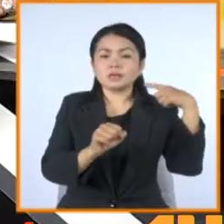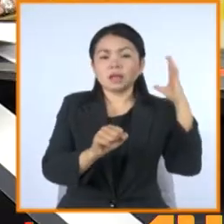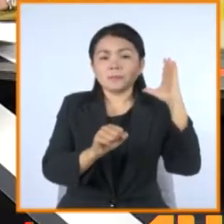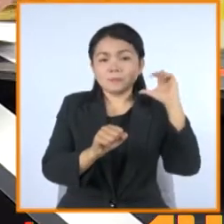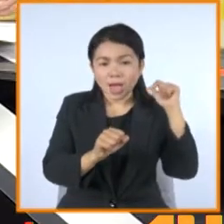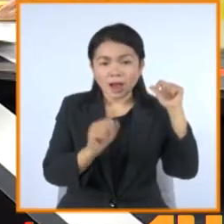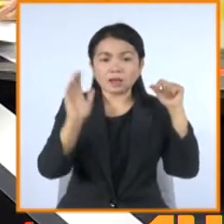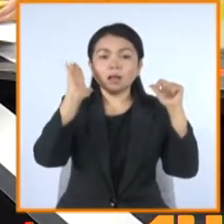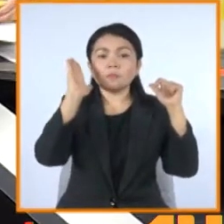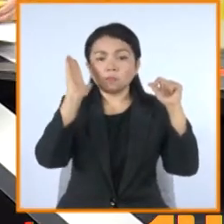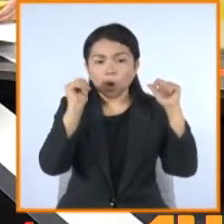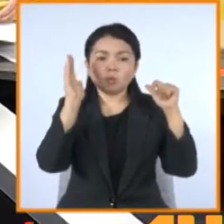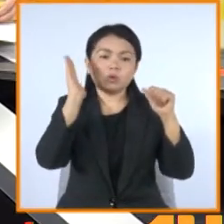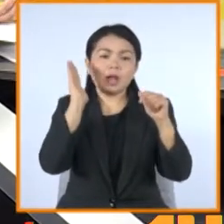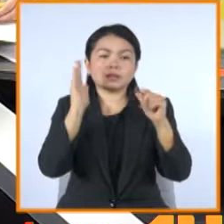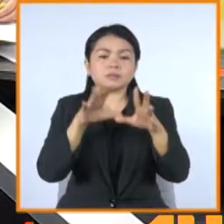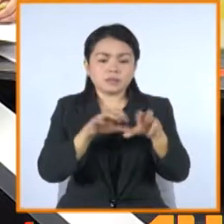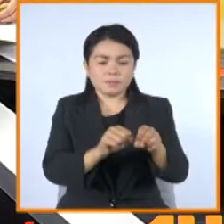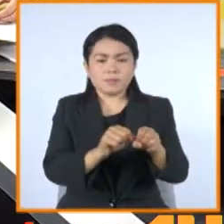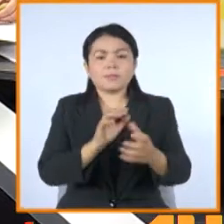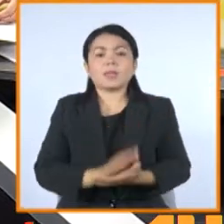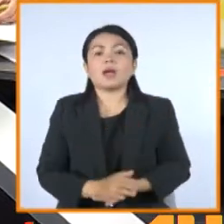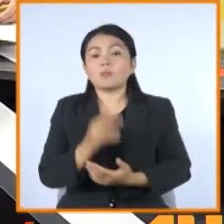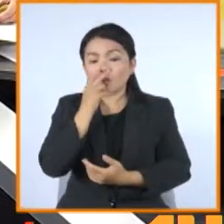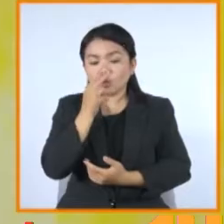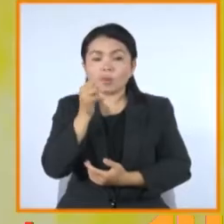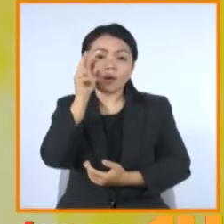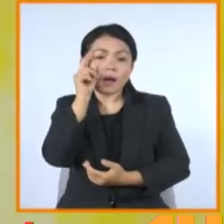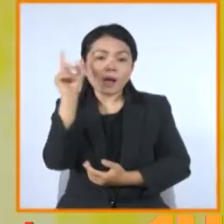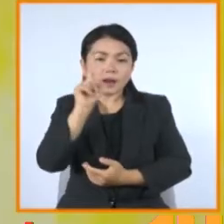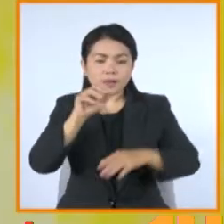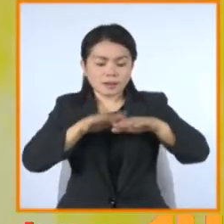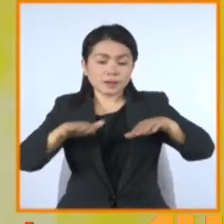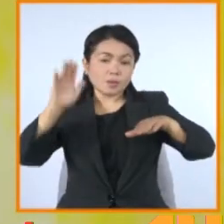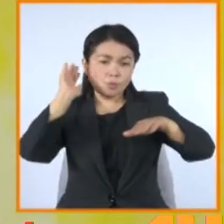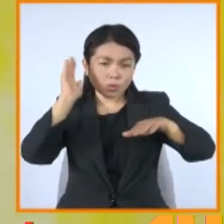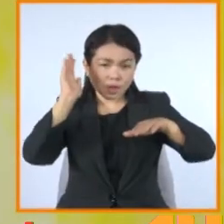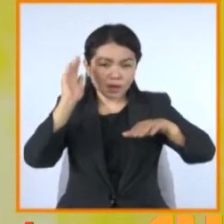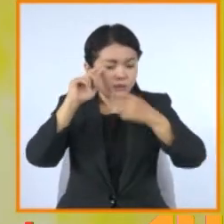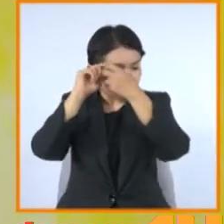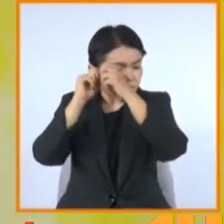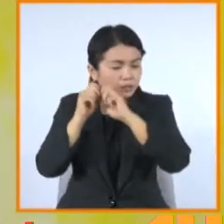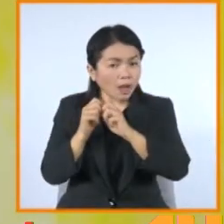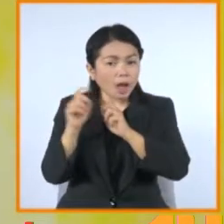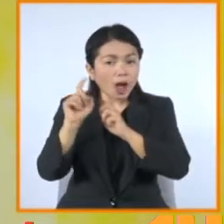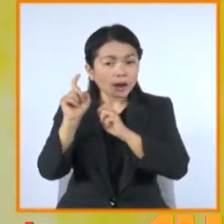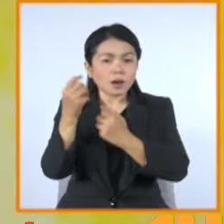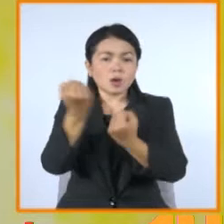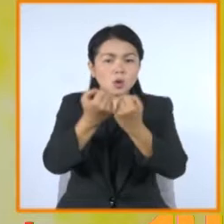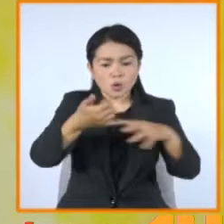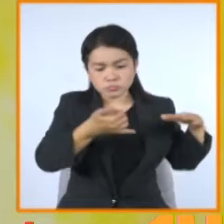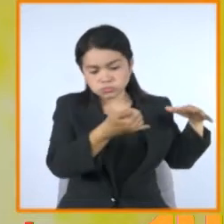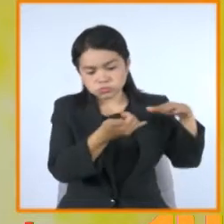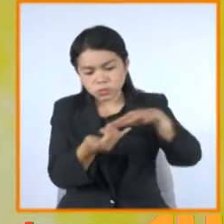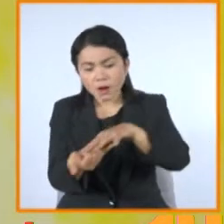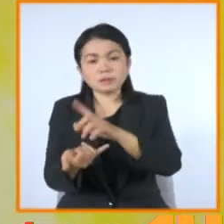วนอีกคดีนึงที่มีการจับกุมตัวได้แล้วนะคะสำหรับการที่มีกรณีที่เด็กชายคนนึงนะคะที่เป็นออทิสติกถูกรถชนนะคะจนเสีย